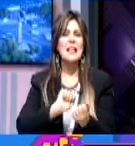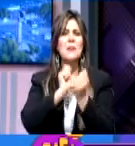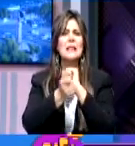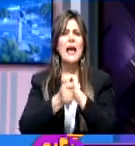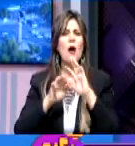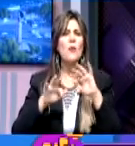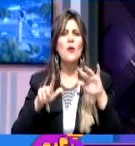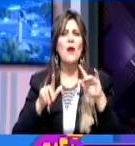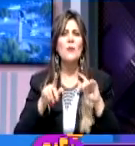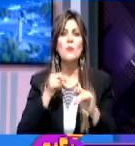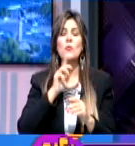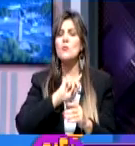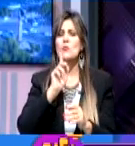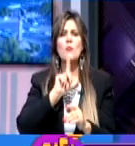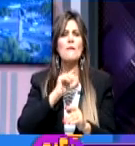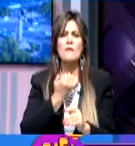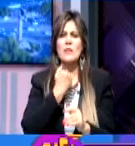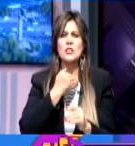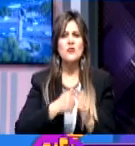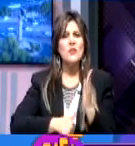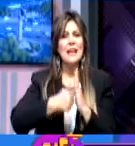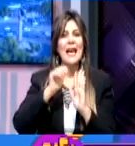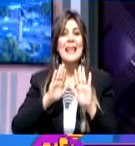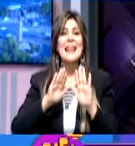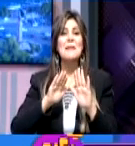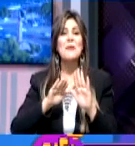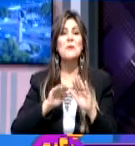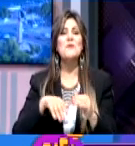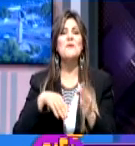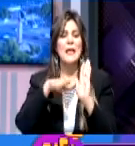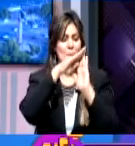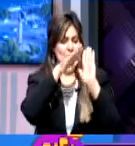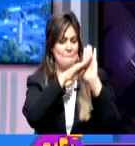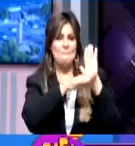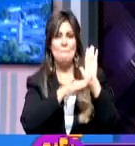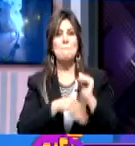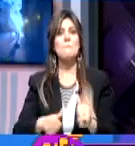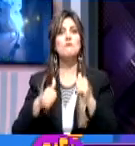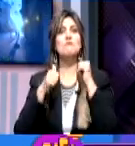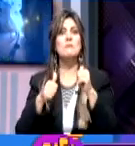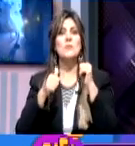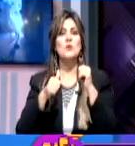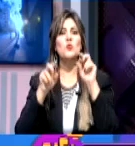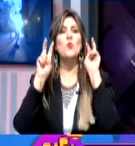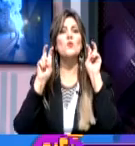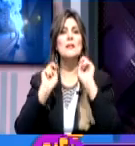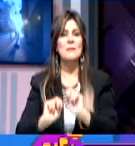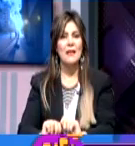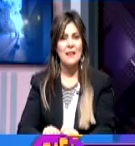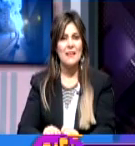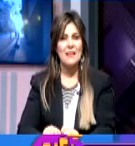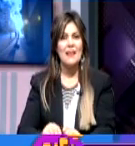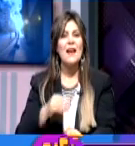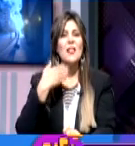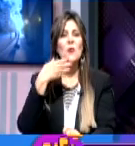الرقمي، لا يمكن نجاحه إلا عن طريق قواعد البيانات، لازم أعمل قاعدة بيانات ثابتة. أي. تمام؟ فلو قلنا في